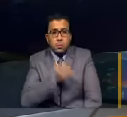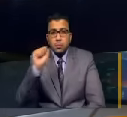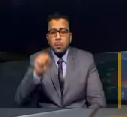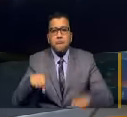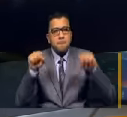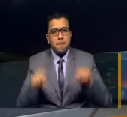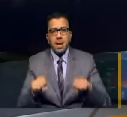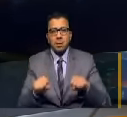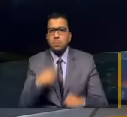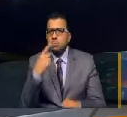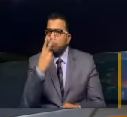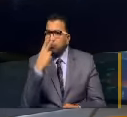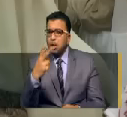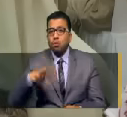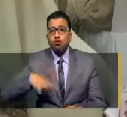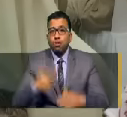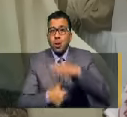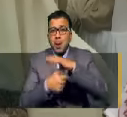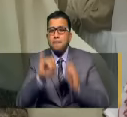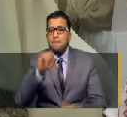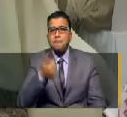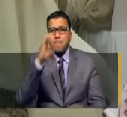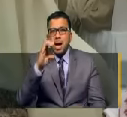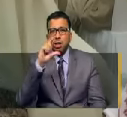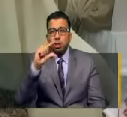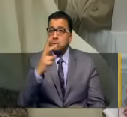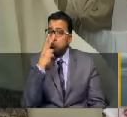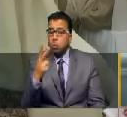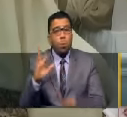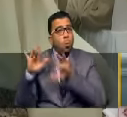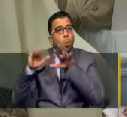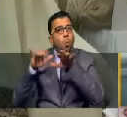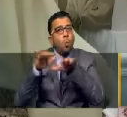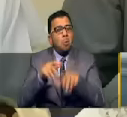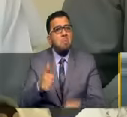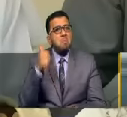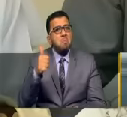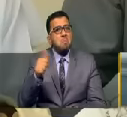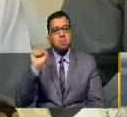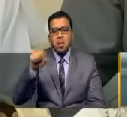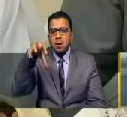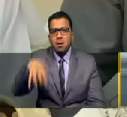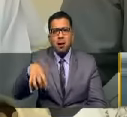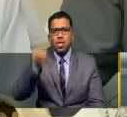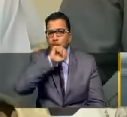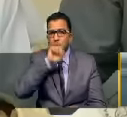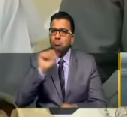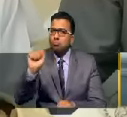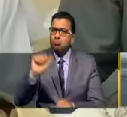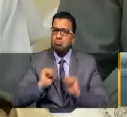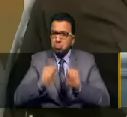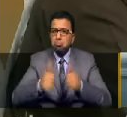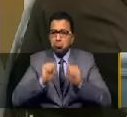المؤقته للمجلس واشد الشيخ ماجد بن سلطان القاسمي بالحضور الكبير والكثيف من قبل اهالي ضاحيه الرحمانيه